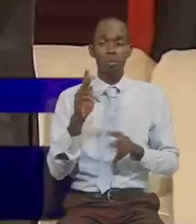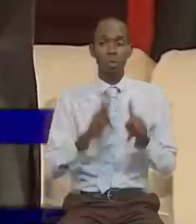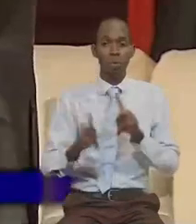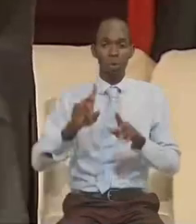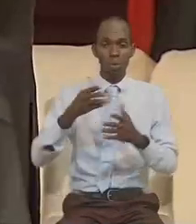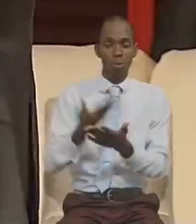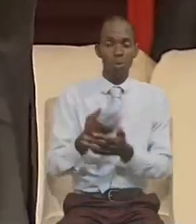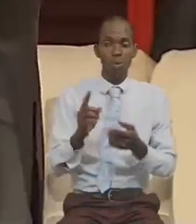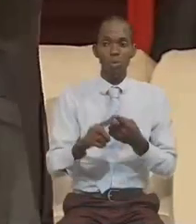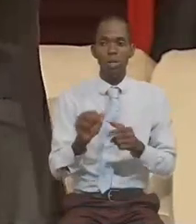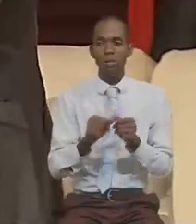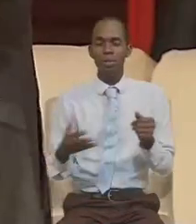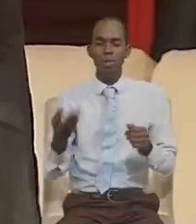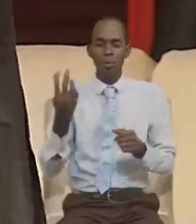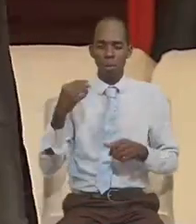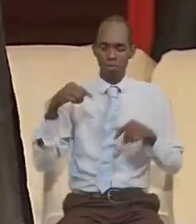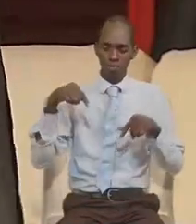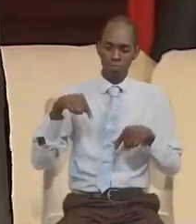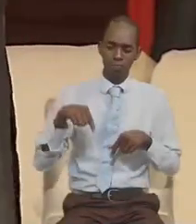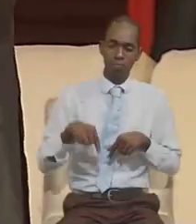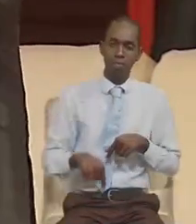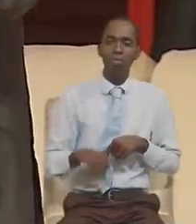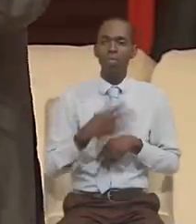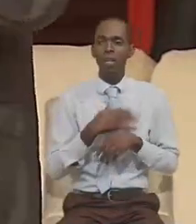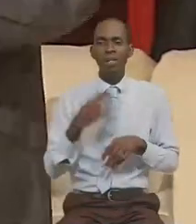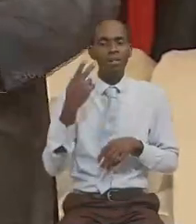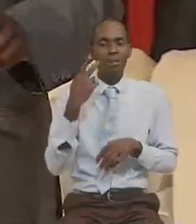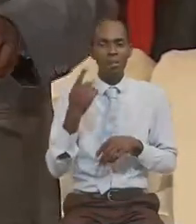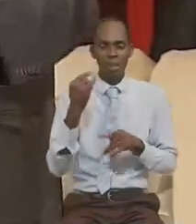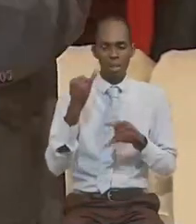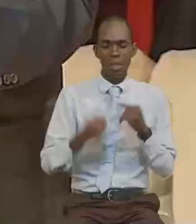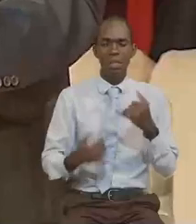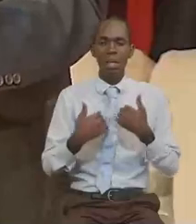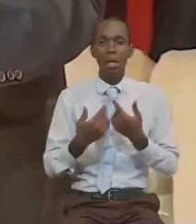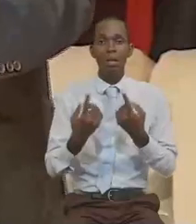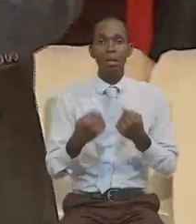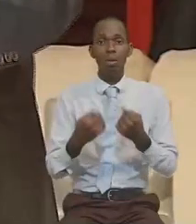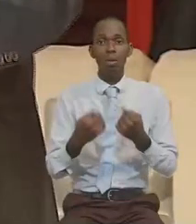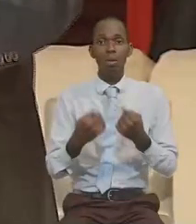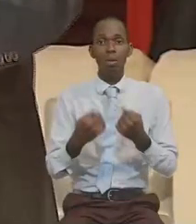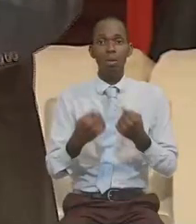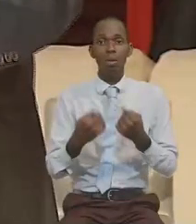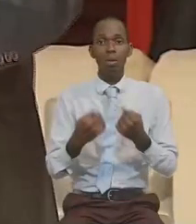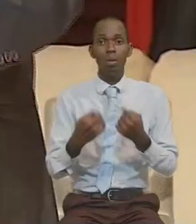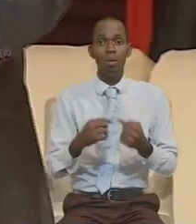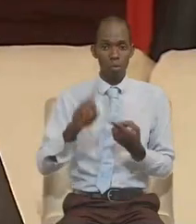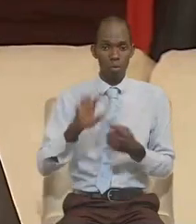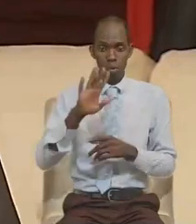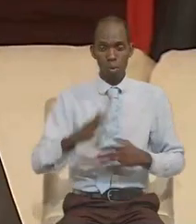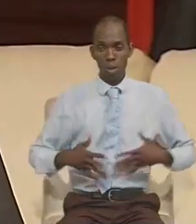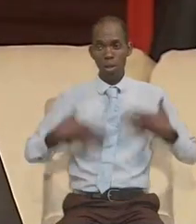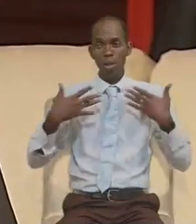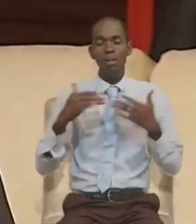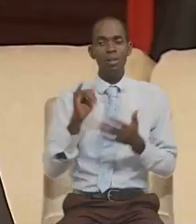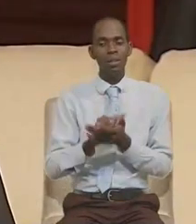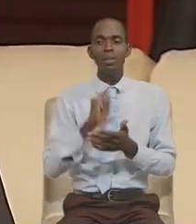était allé, tout espoir était perdu. Ils avaient vu que la fin était venue. Mais quand Christ vient dans ta vie, ce n'est que le